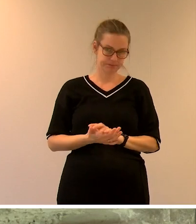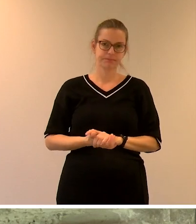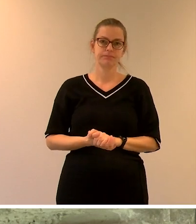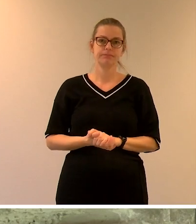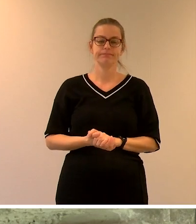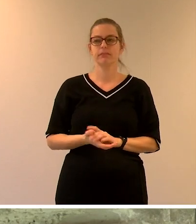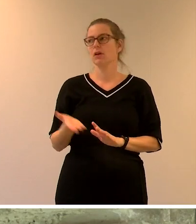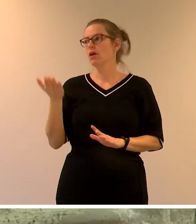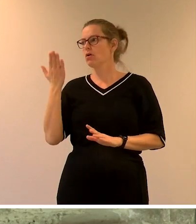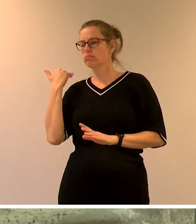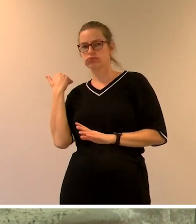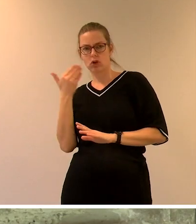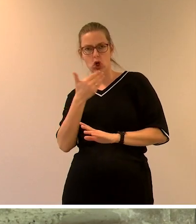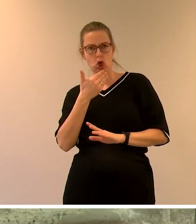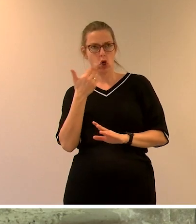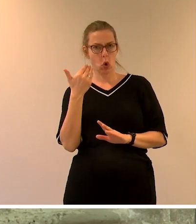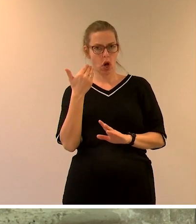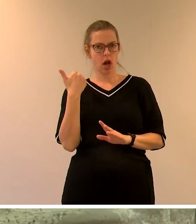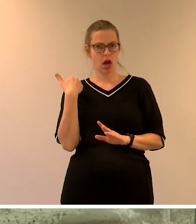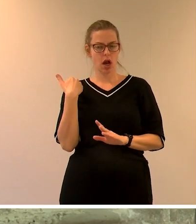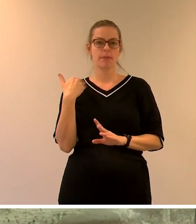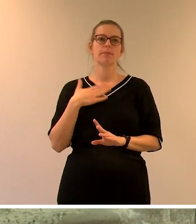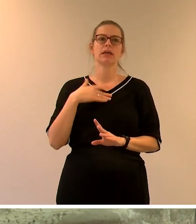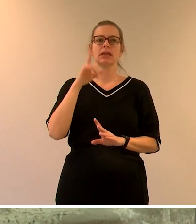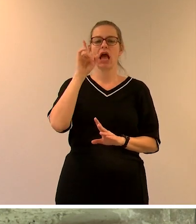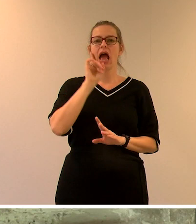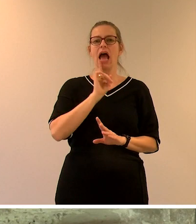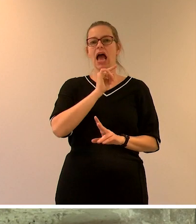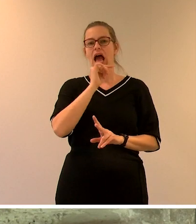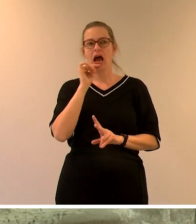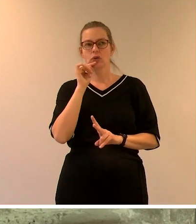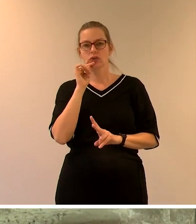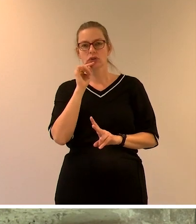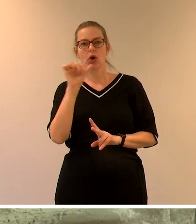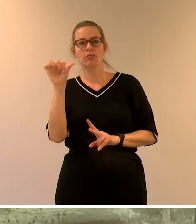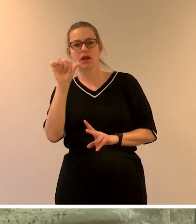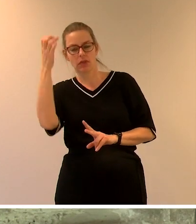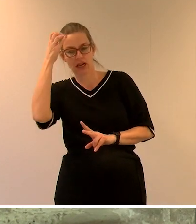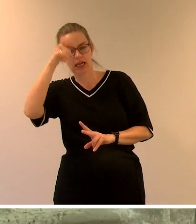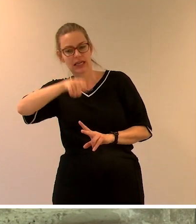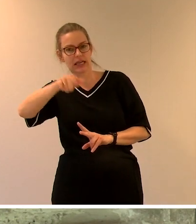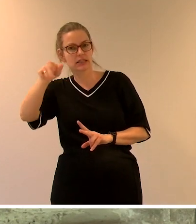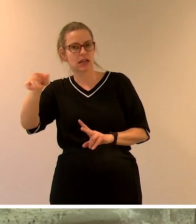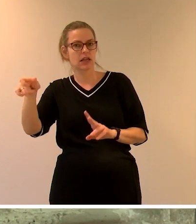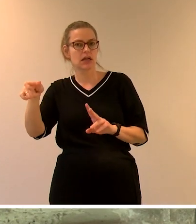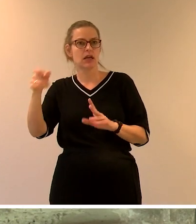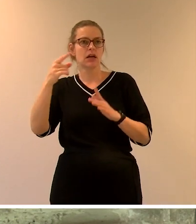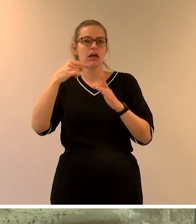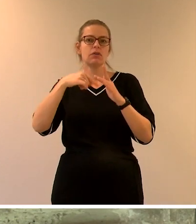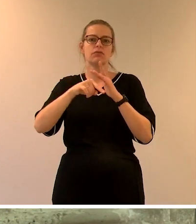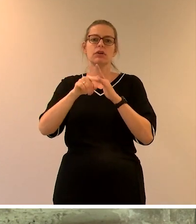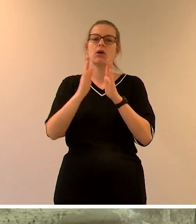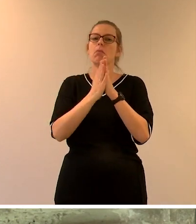In mijn jonge jaren waren mijn ouders samen met veel andere christenen vanuit